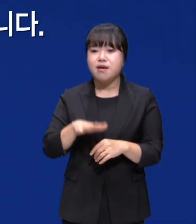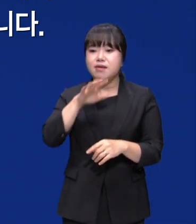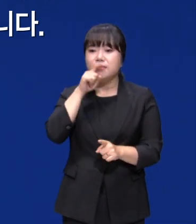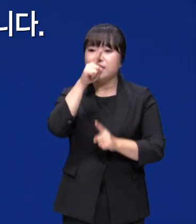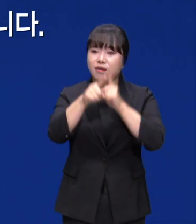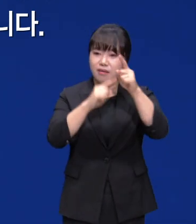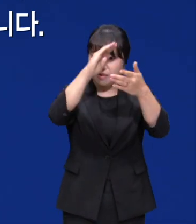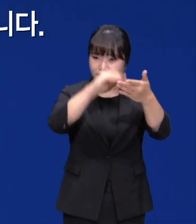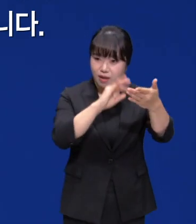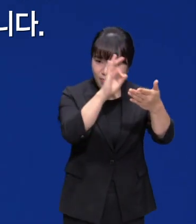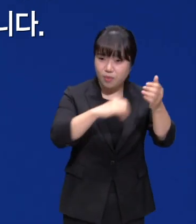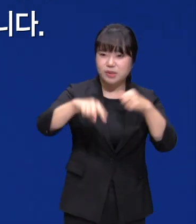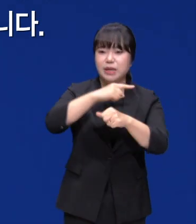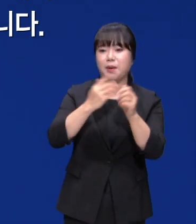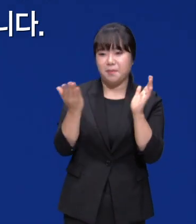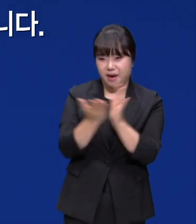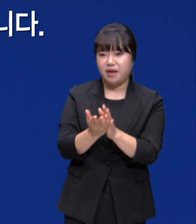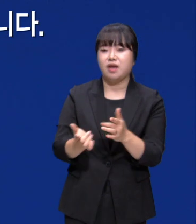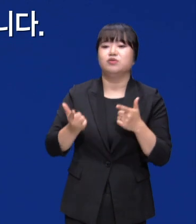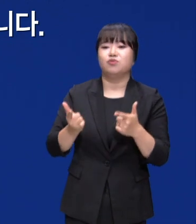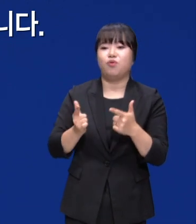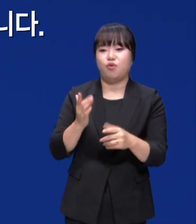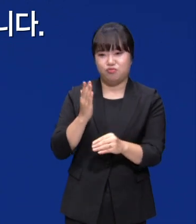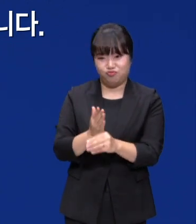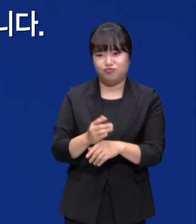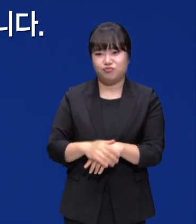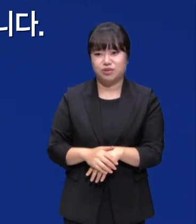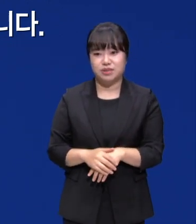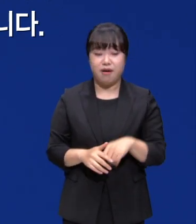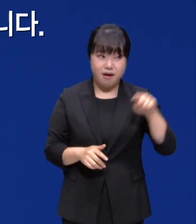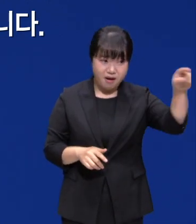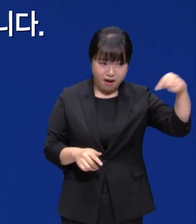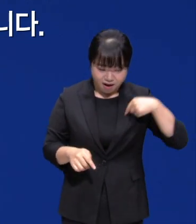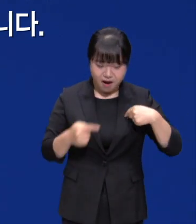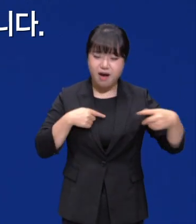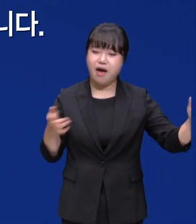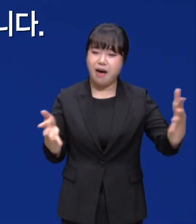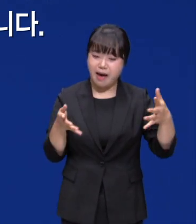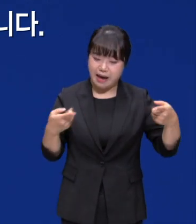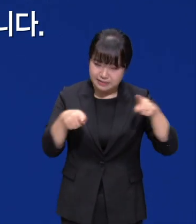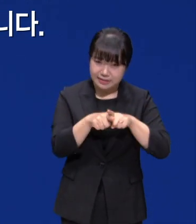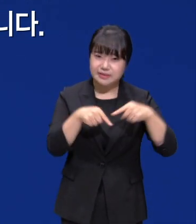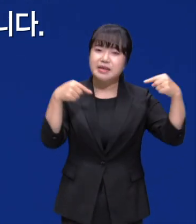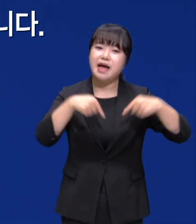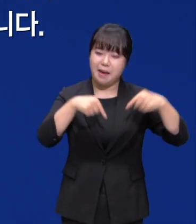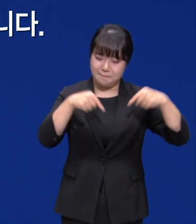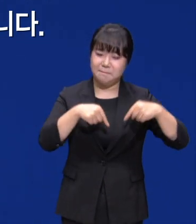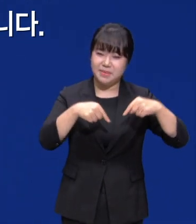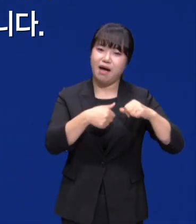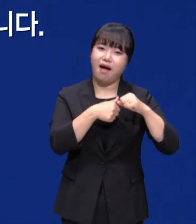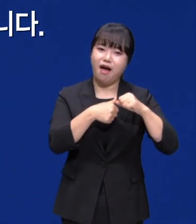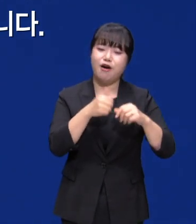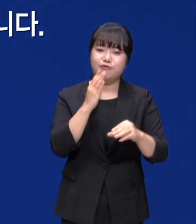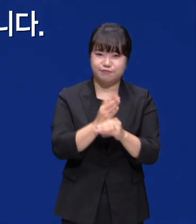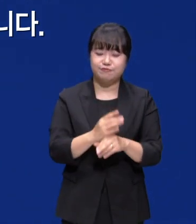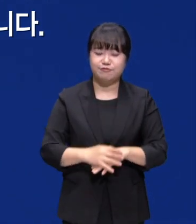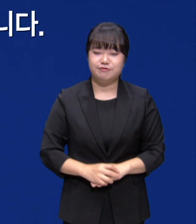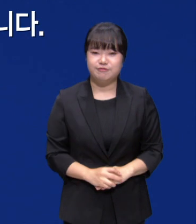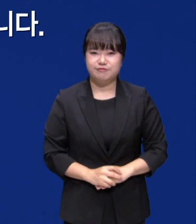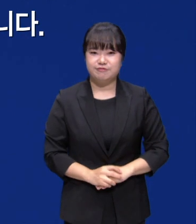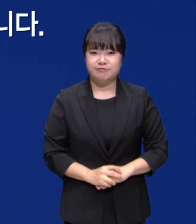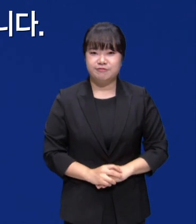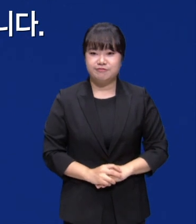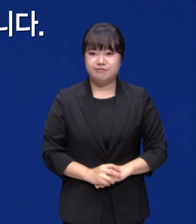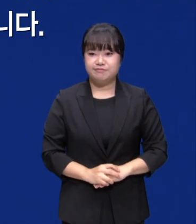저희가 그 민원에 적어서 법에 규정에 맞도록 해가지고 저희가 계속 지금 하고 있는 상태입니다.